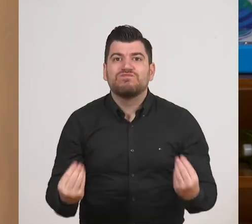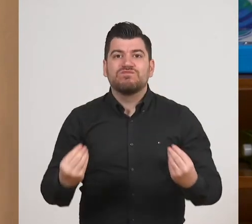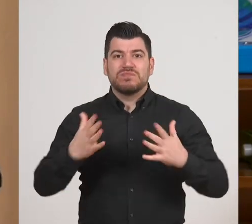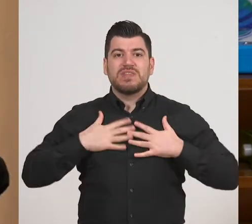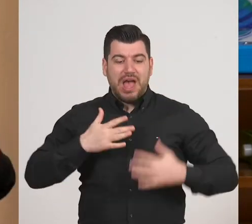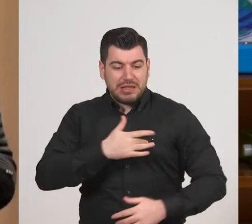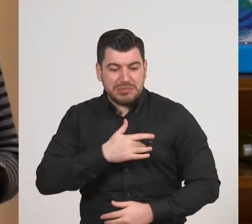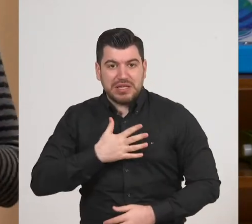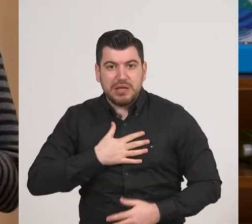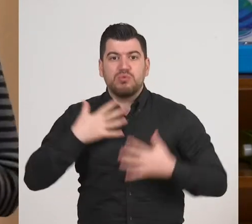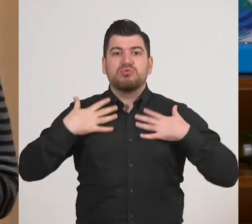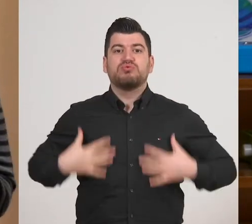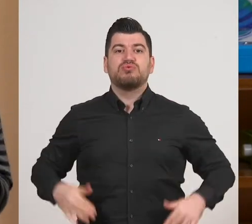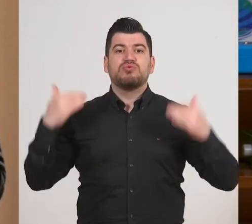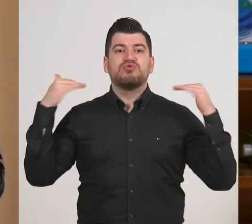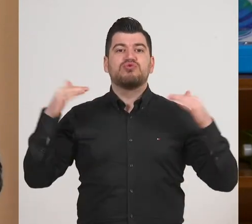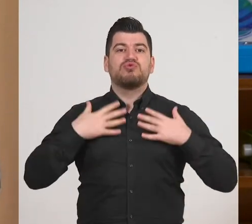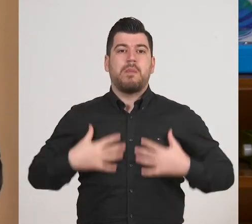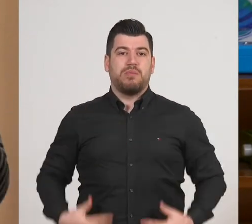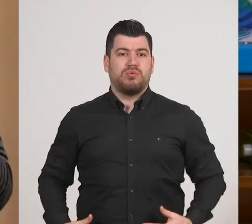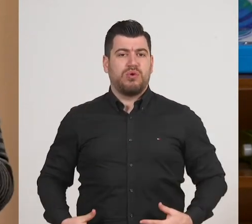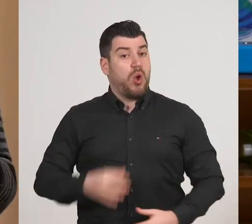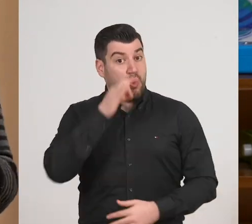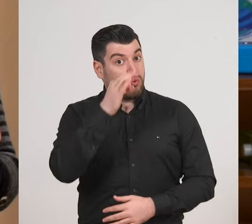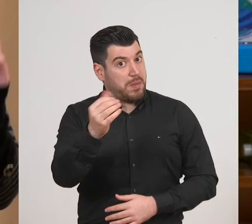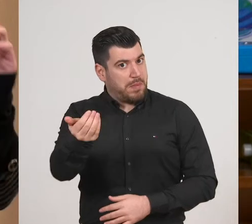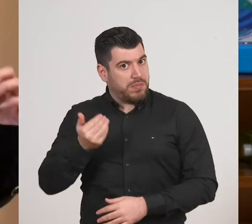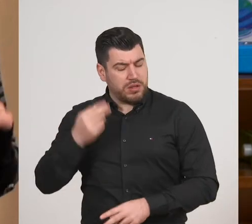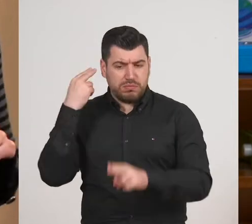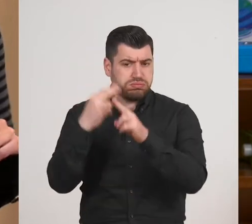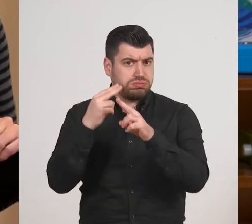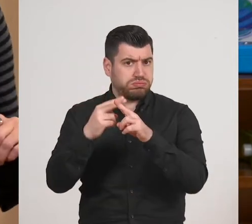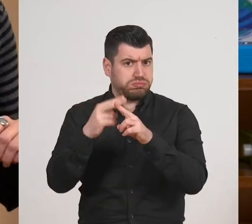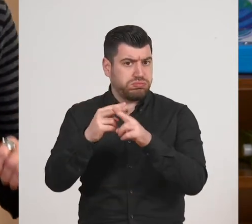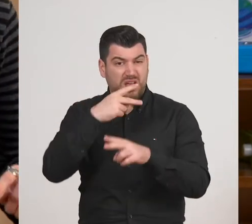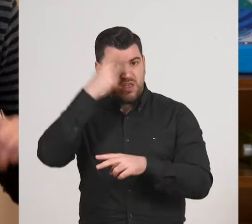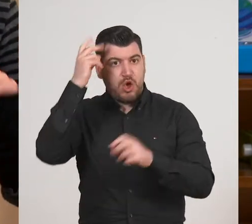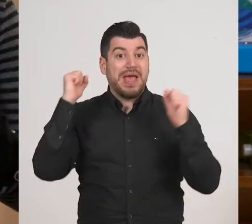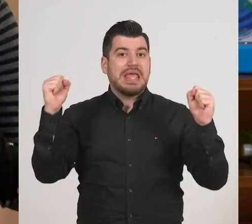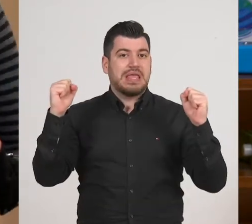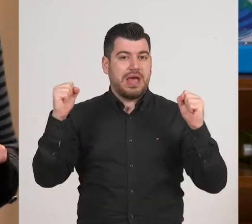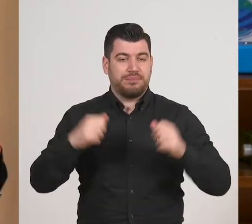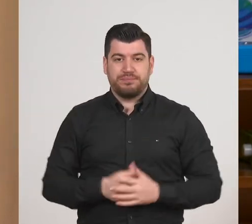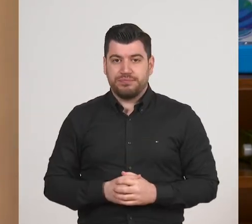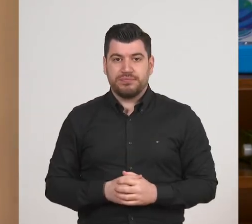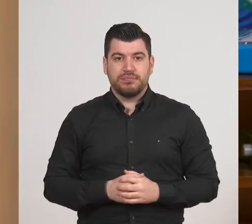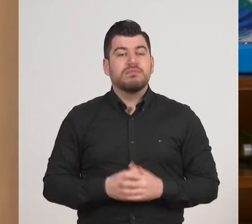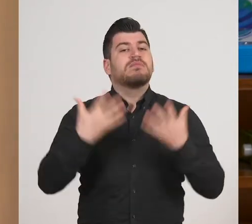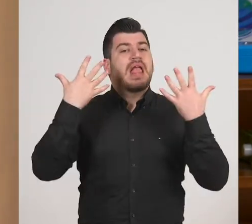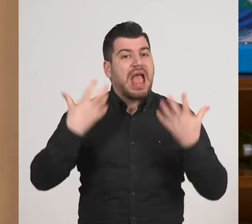σωματική μου υγεία». Το είπαμε και πριν, πολύ σημαντικό δικαίωμα η υγεία. «Δικαιούμαι να